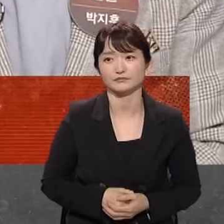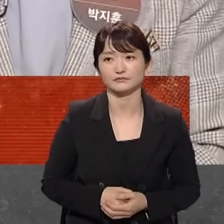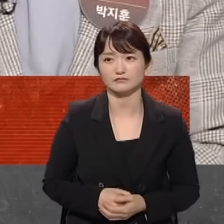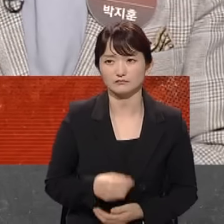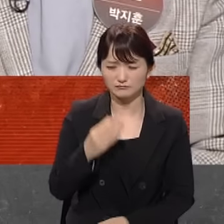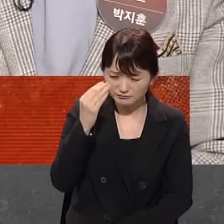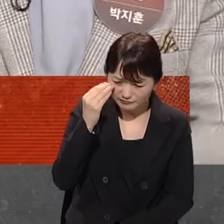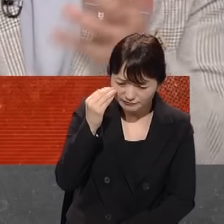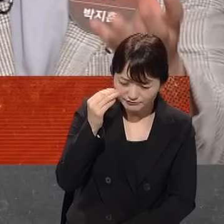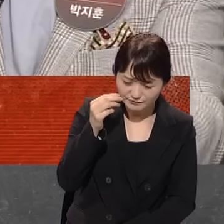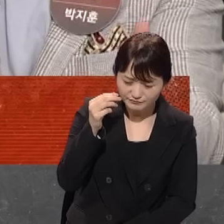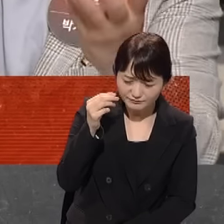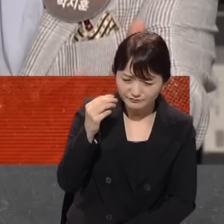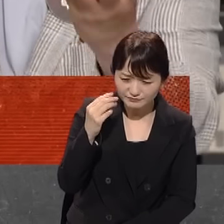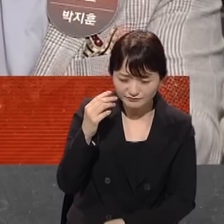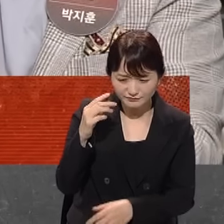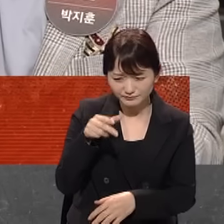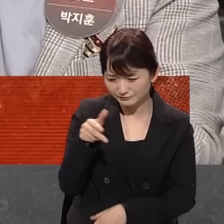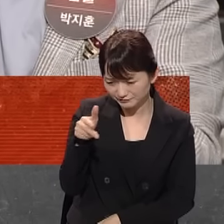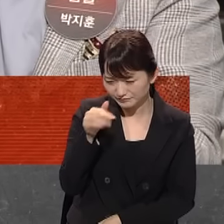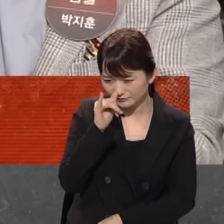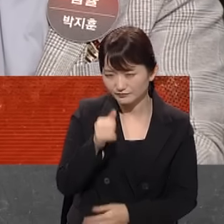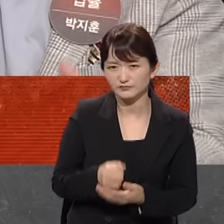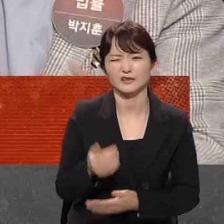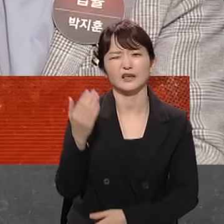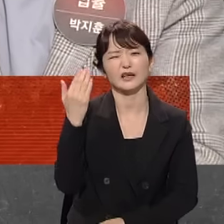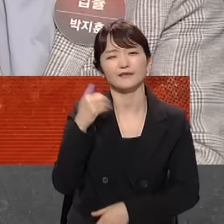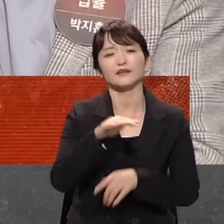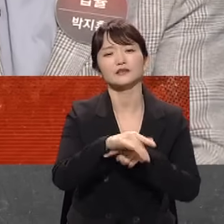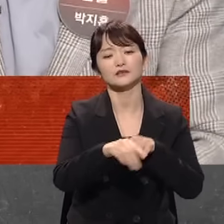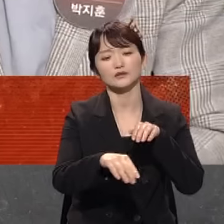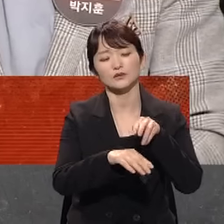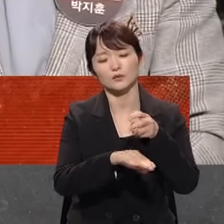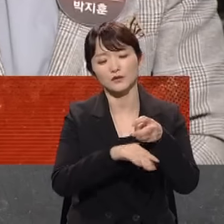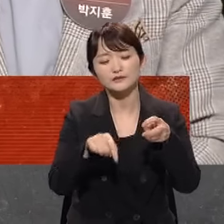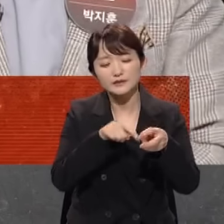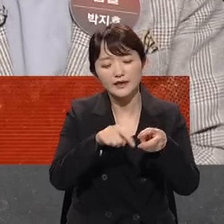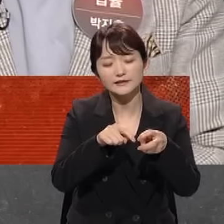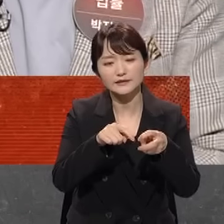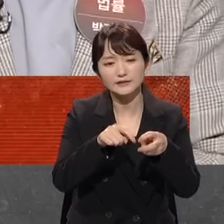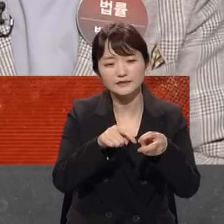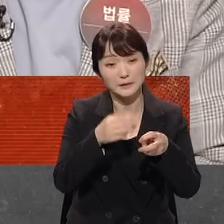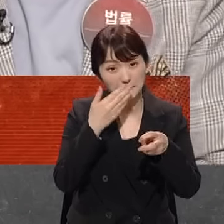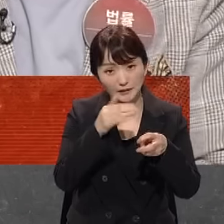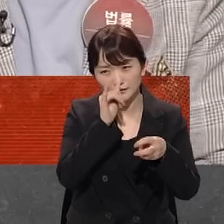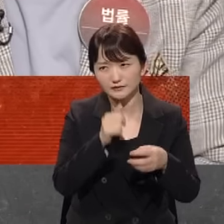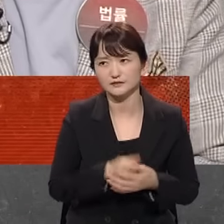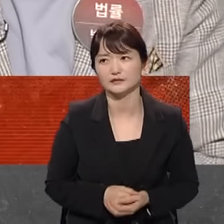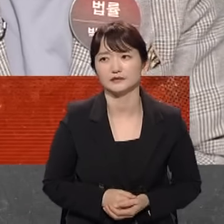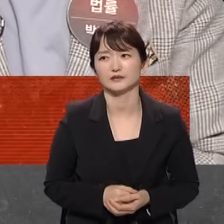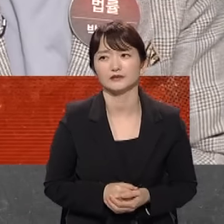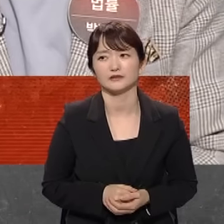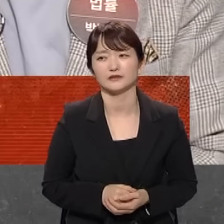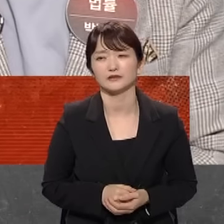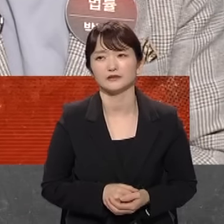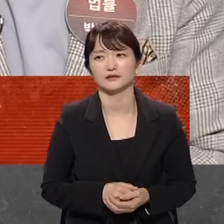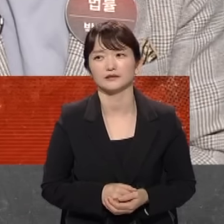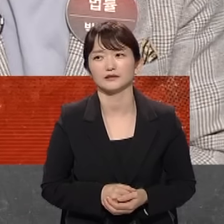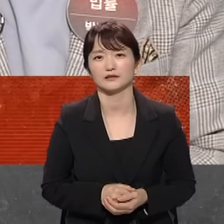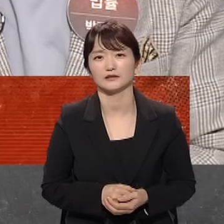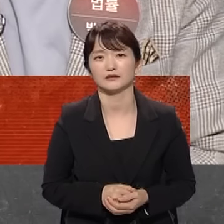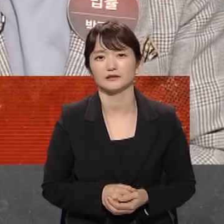했는데 옛날에 시골에 있는 버스 약간 가능했습니다. 이게 조금 비해가 될 수 있는 비둘기호라는 열차가